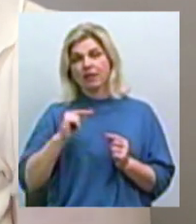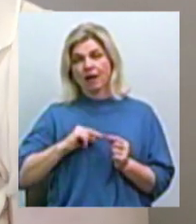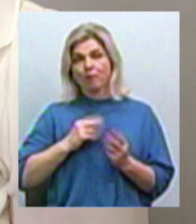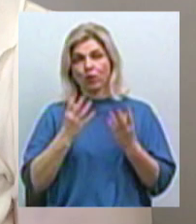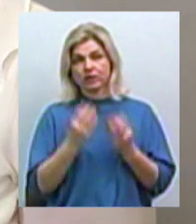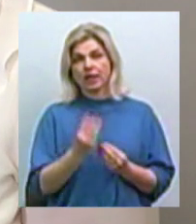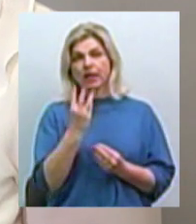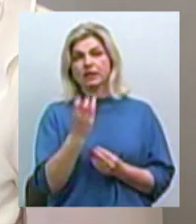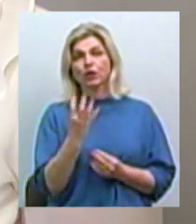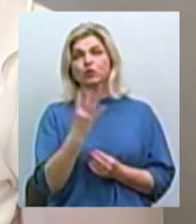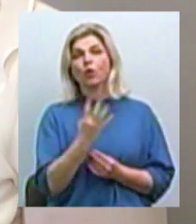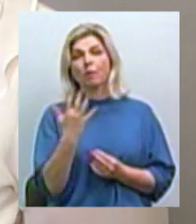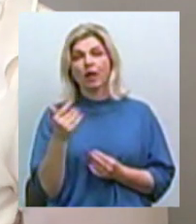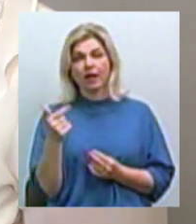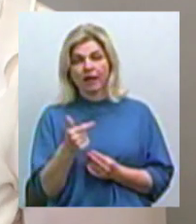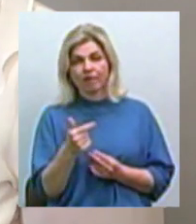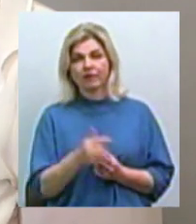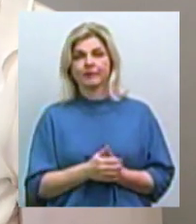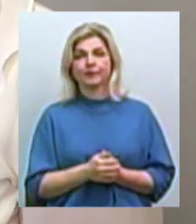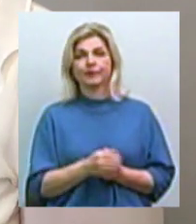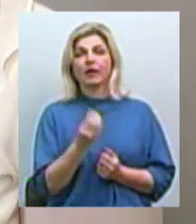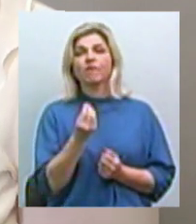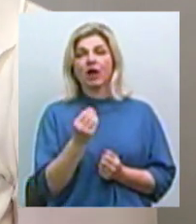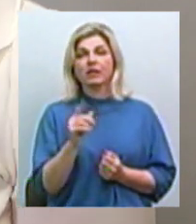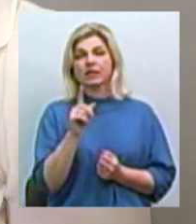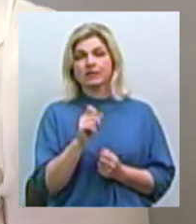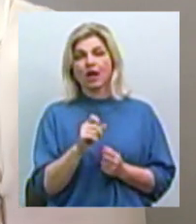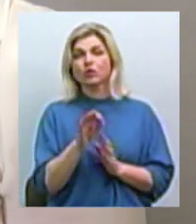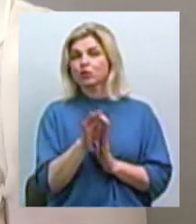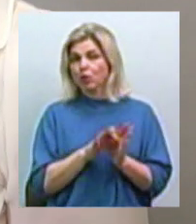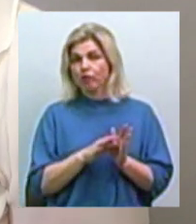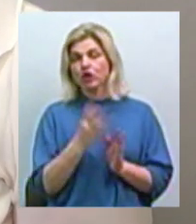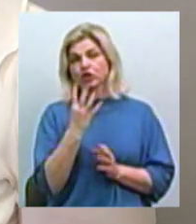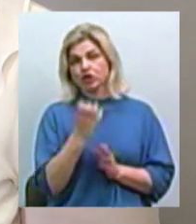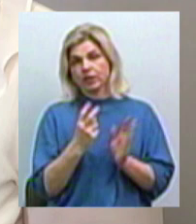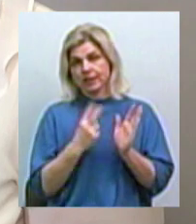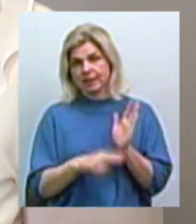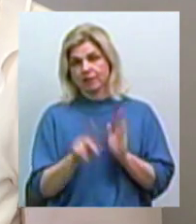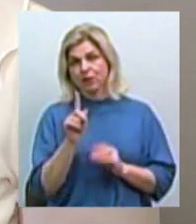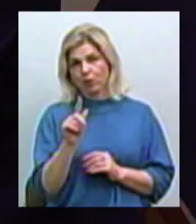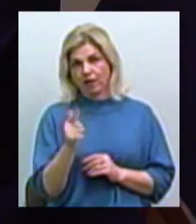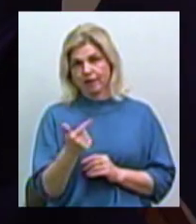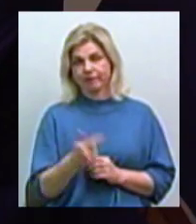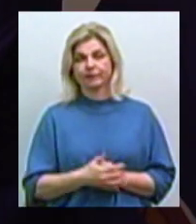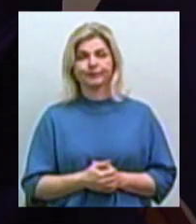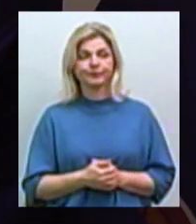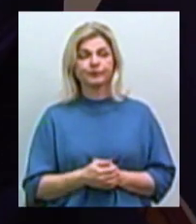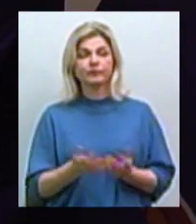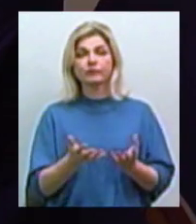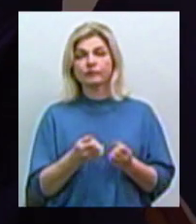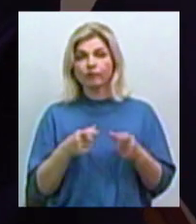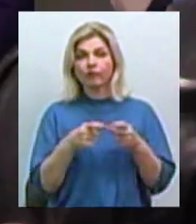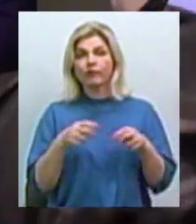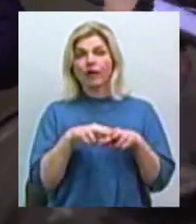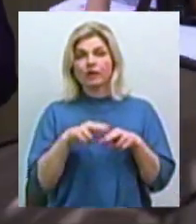– 345 гривень, і вартість послуги, яка термінова – 471 гривень. Отримав ID-картку